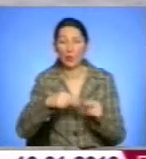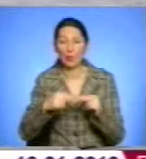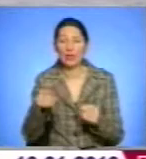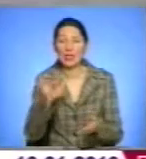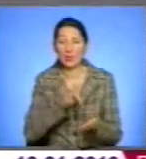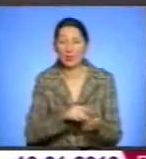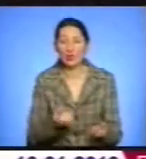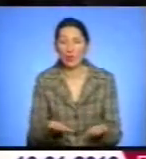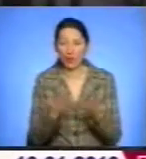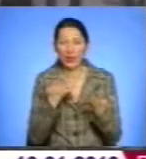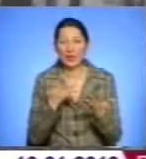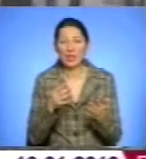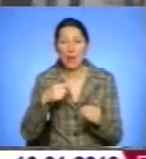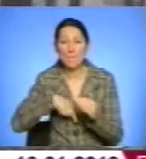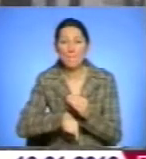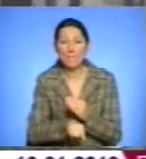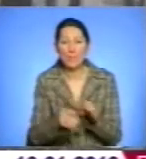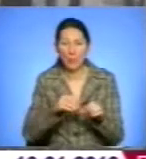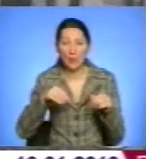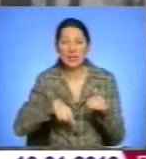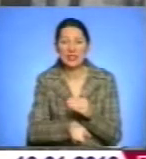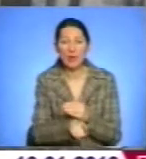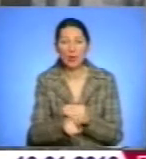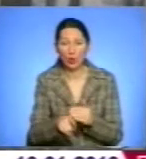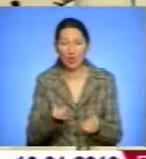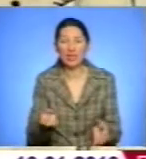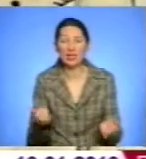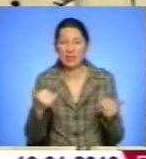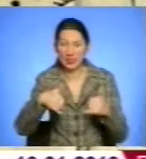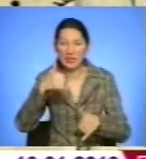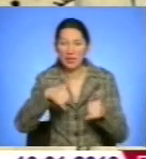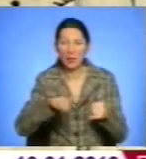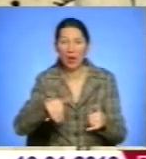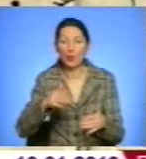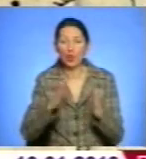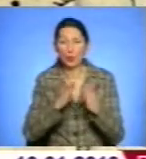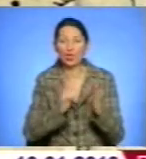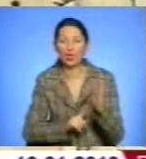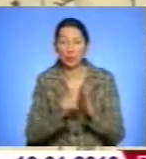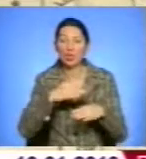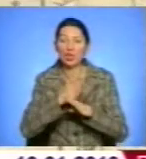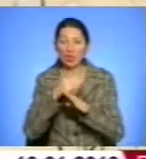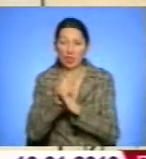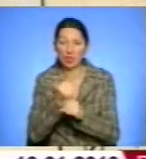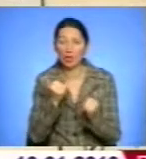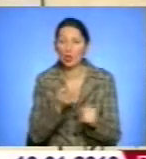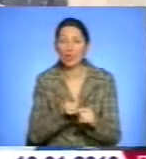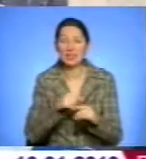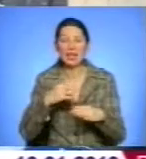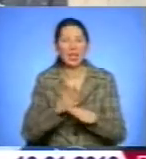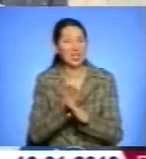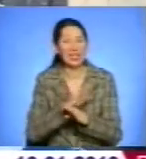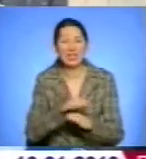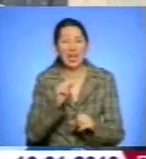виявляли підземні ходи. Їх засипали, але згодом будинки давали тріщини. І сьогодні ці руйнування не припиняються.